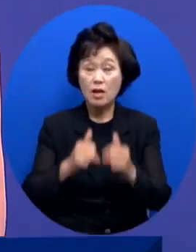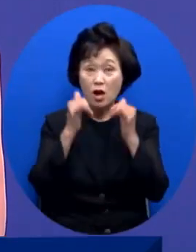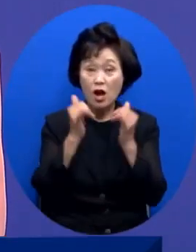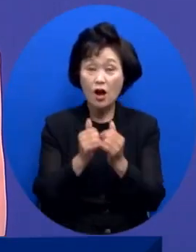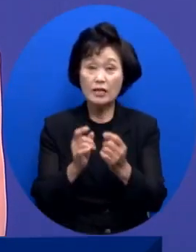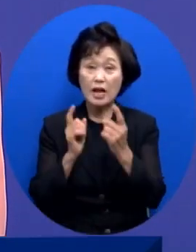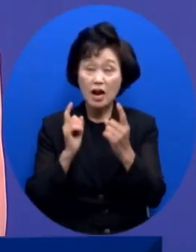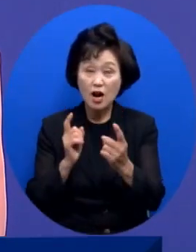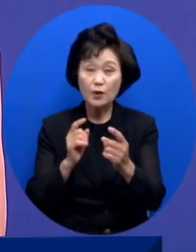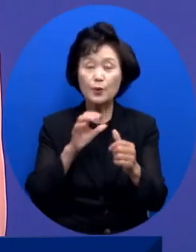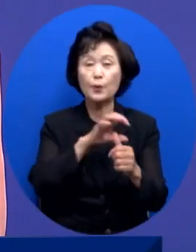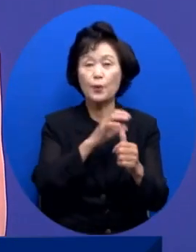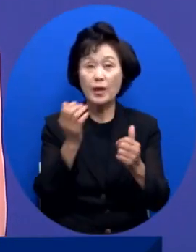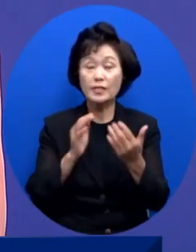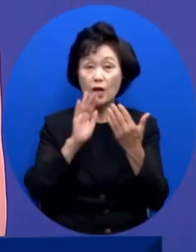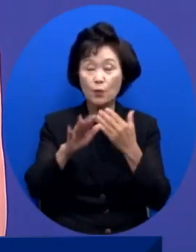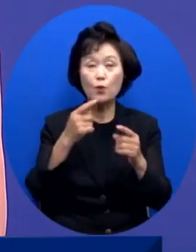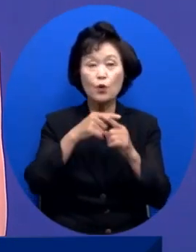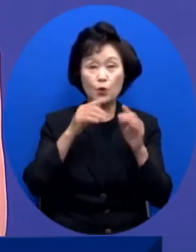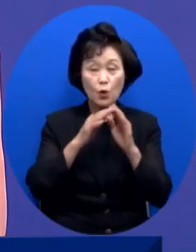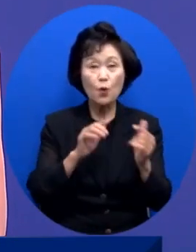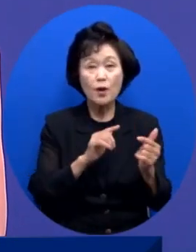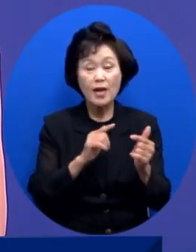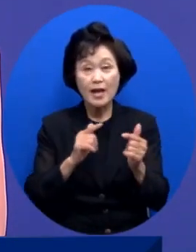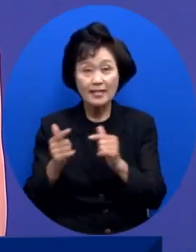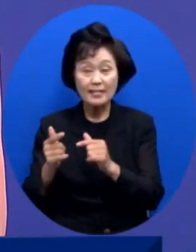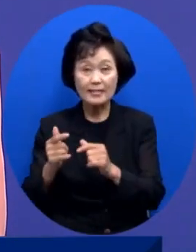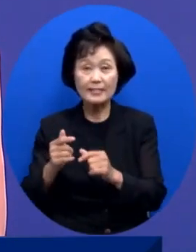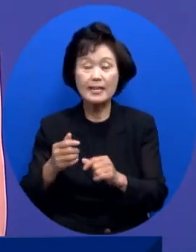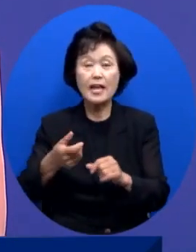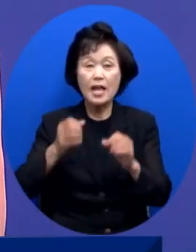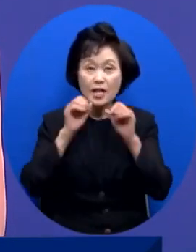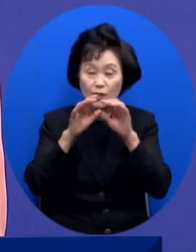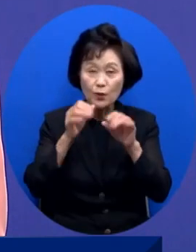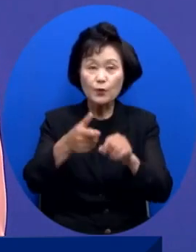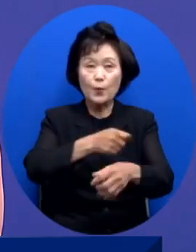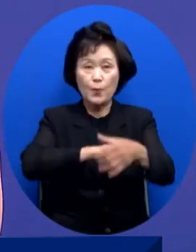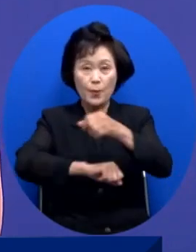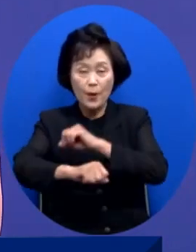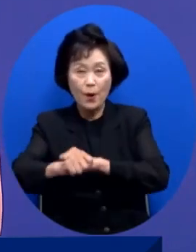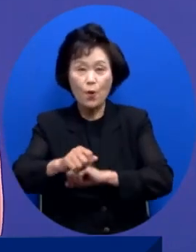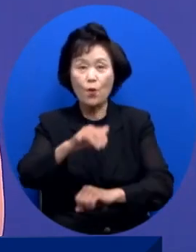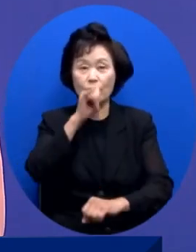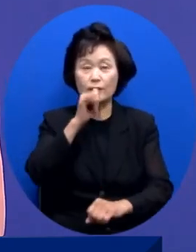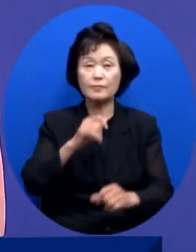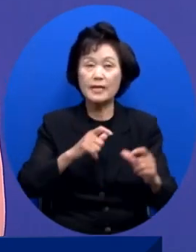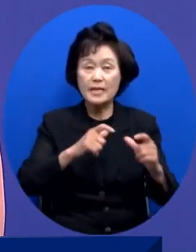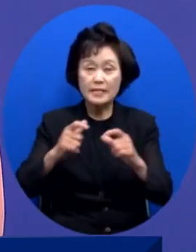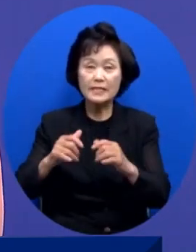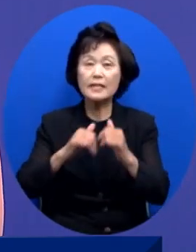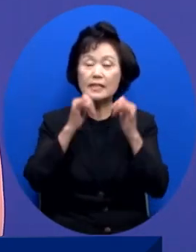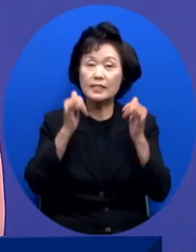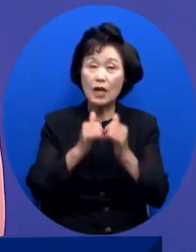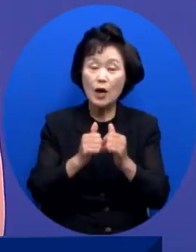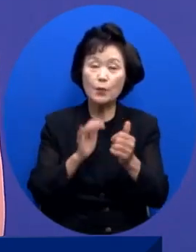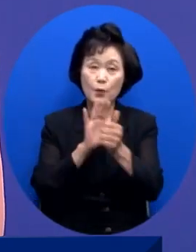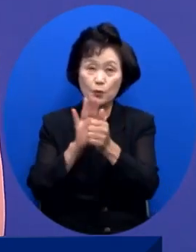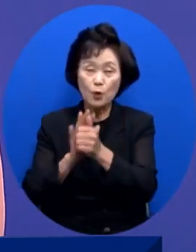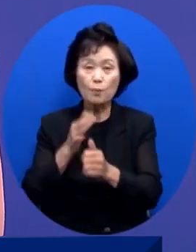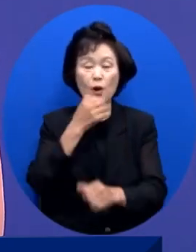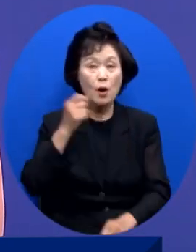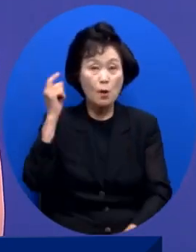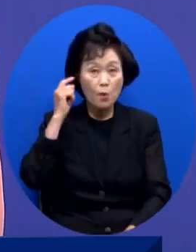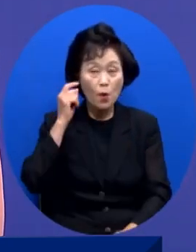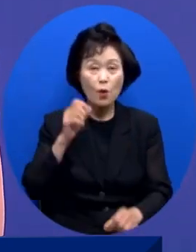사회적 거리두기 해제 이후 교회들은 다시 대면 전도 활동에 열심입니다. 특히 지역사회를 도우면서 복음을